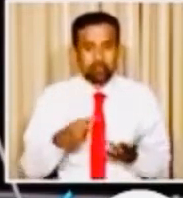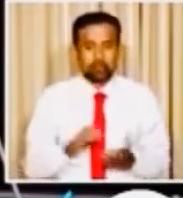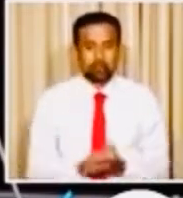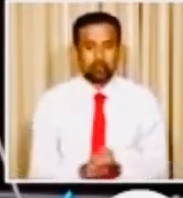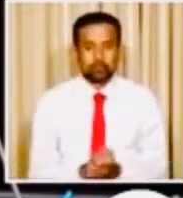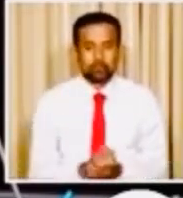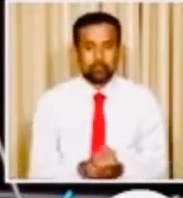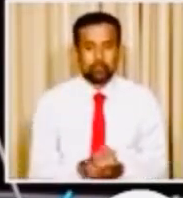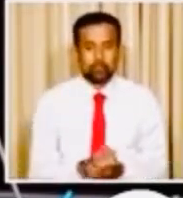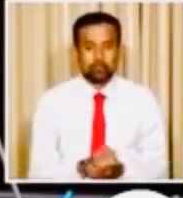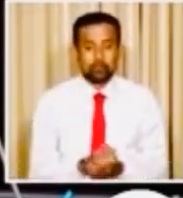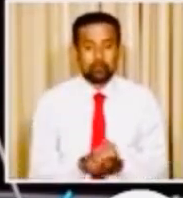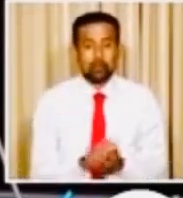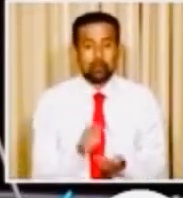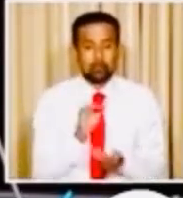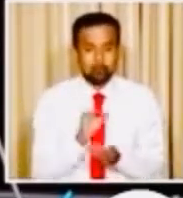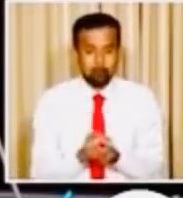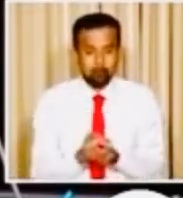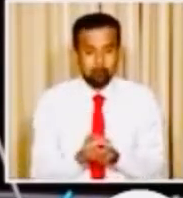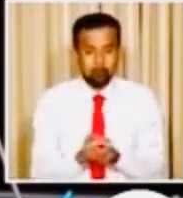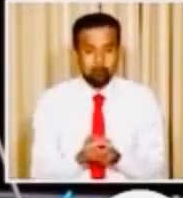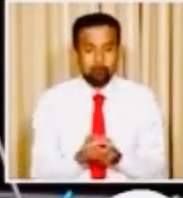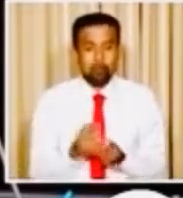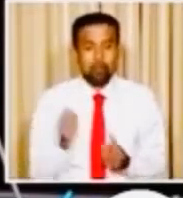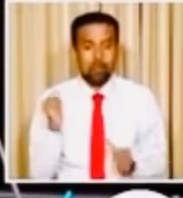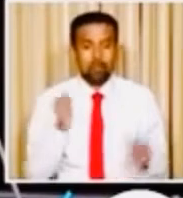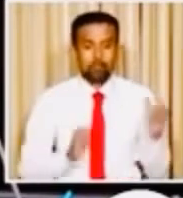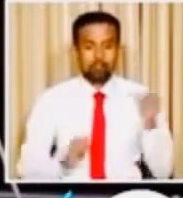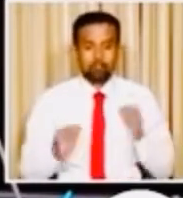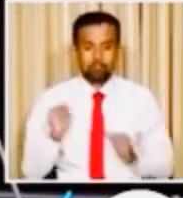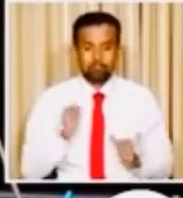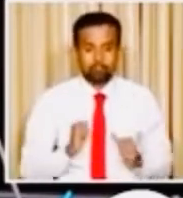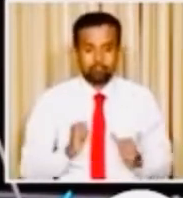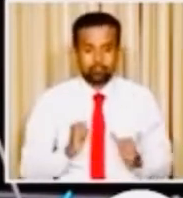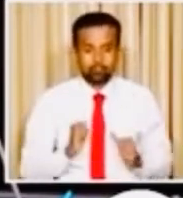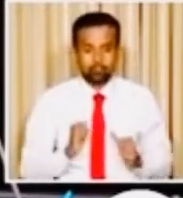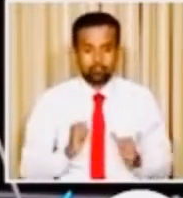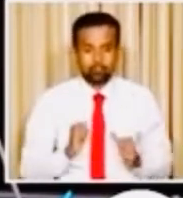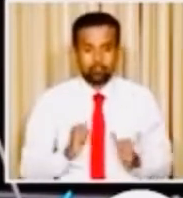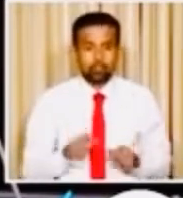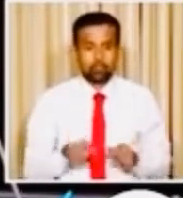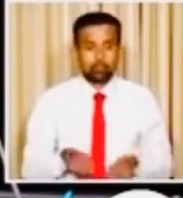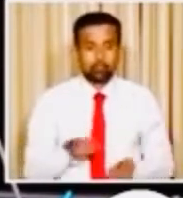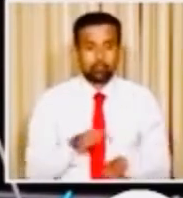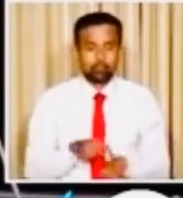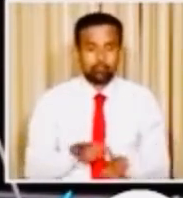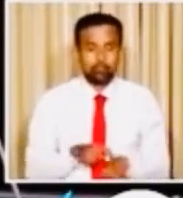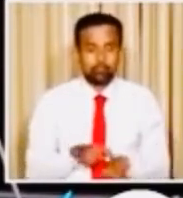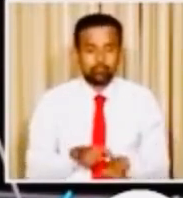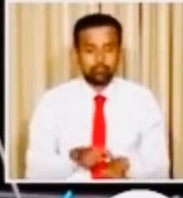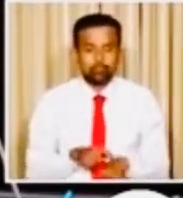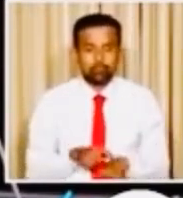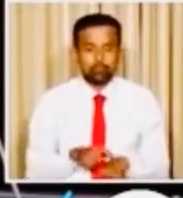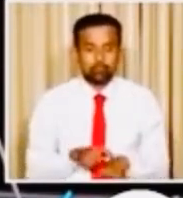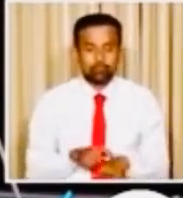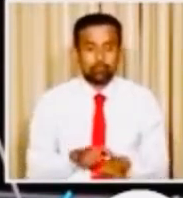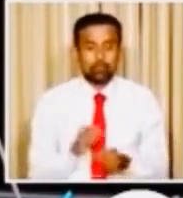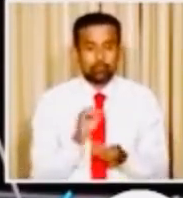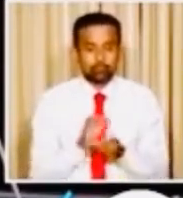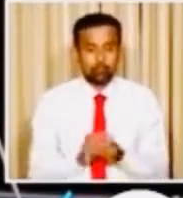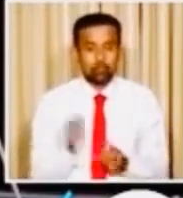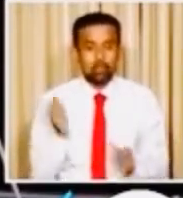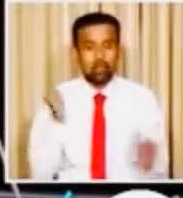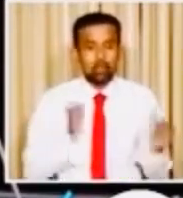මේ වගේදී ආරක්ෂක ආරක්ෂිත ඇඳුම් පිළිබඳ මෙවැනි අනතුරු වලදී මොන වගේ ආරක්ෂිත